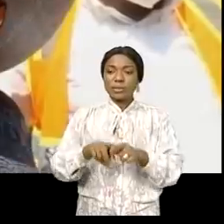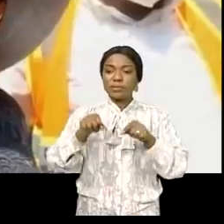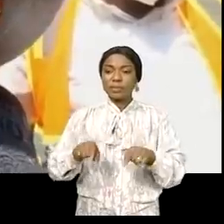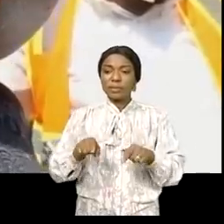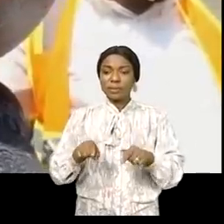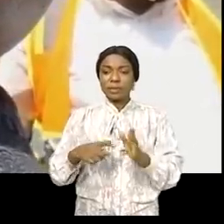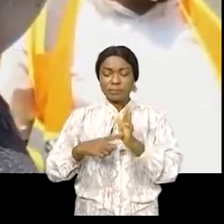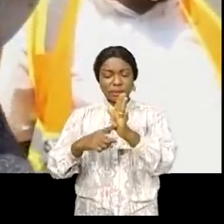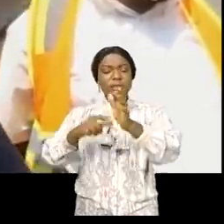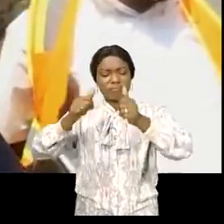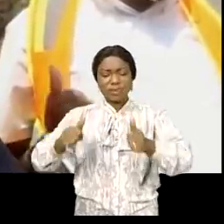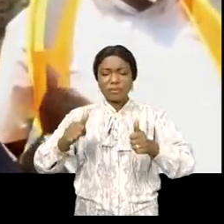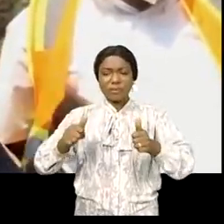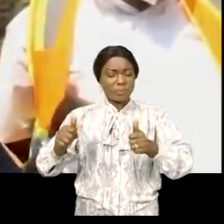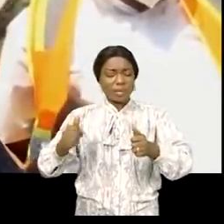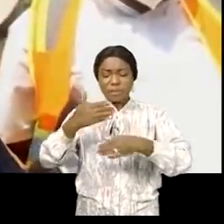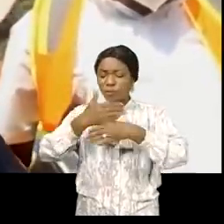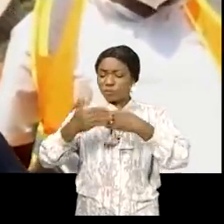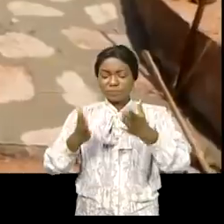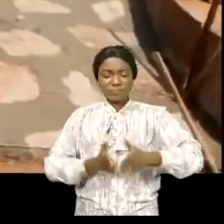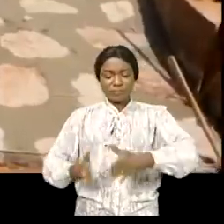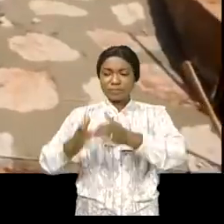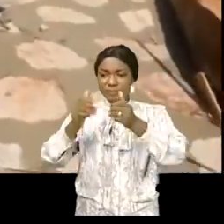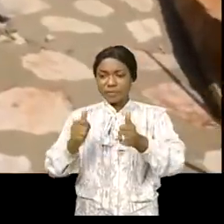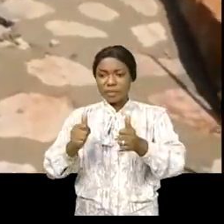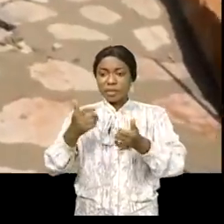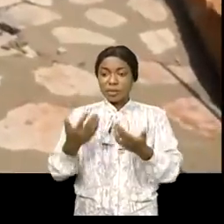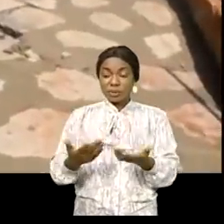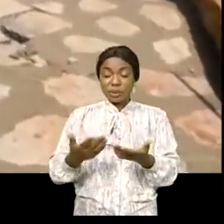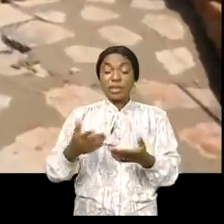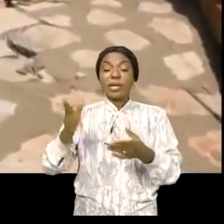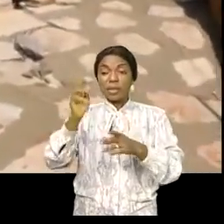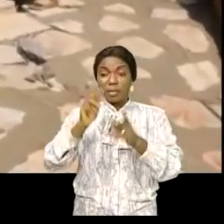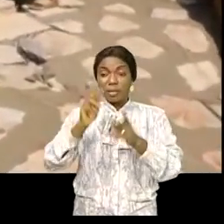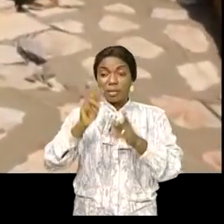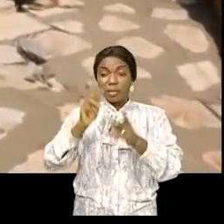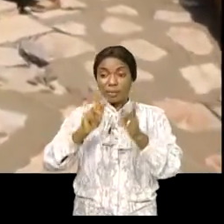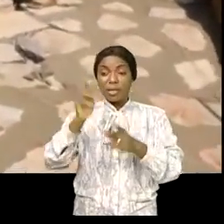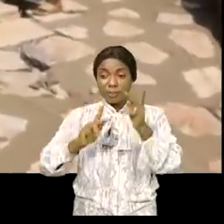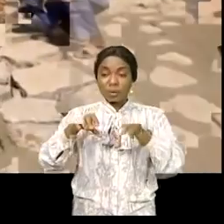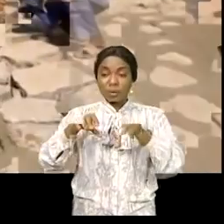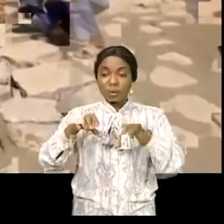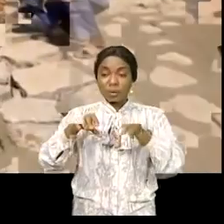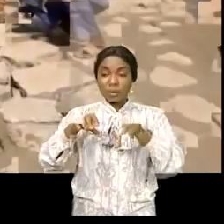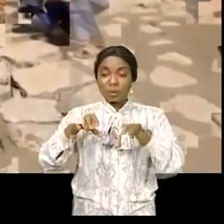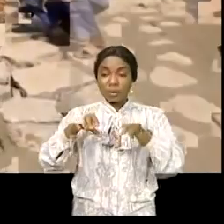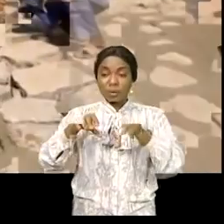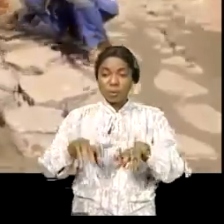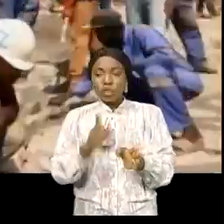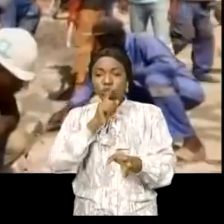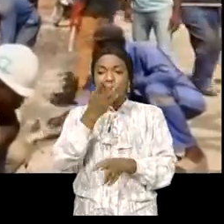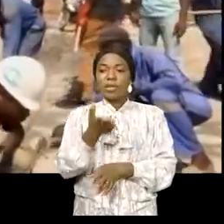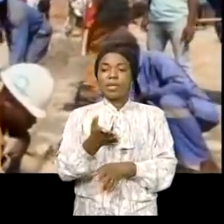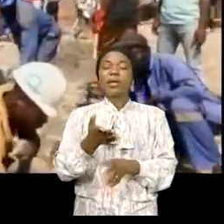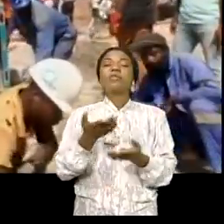se présente bien, ça se présente bien parce que ce n'est pas les têtes congolais qui manquent. Hein. Ils ont des techniciens, des là, les